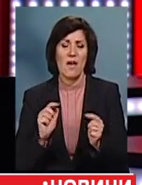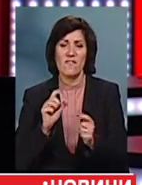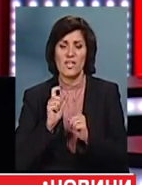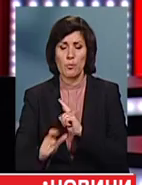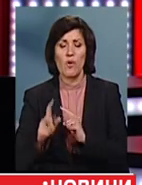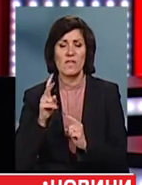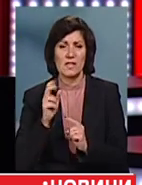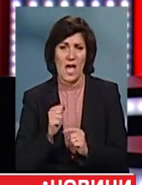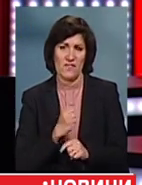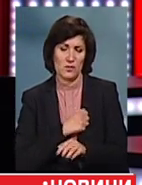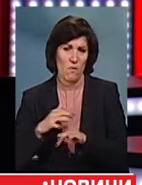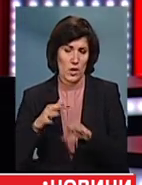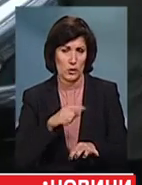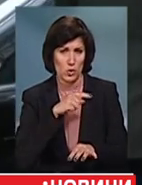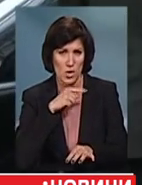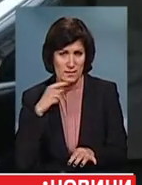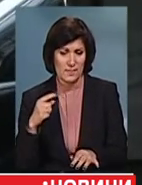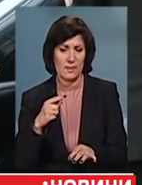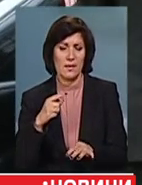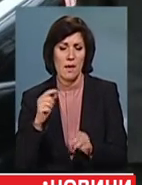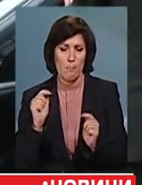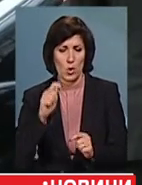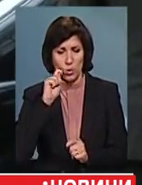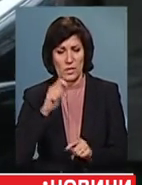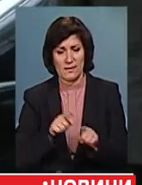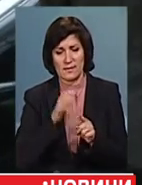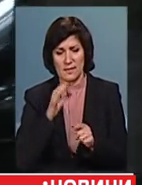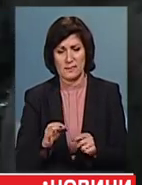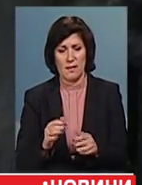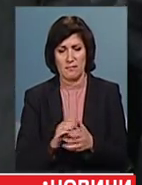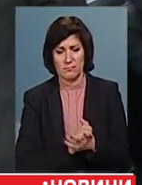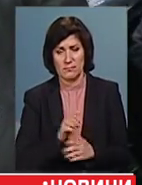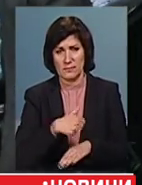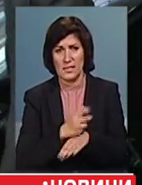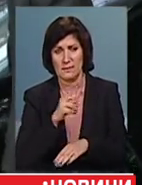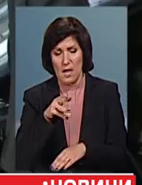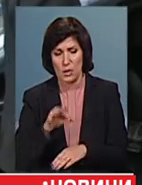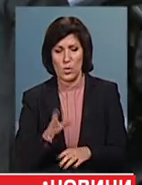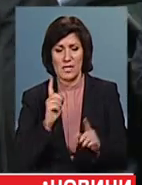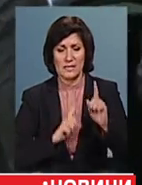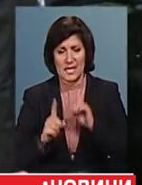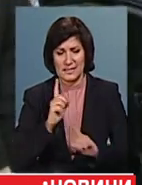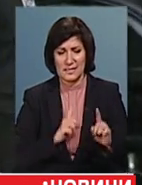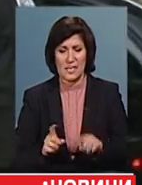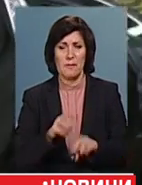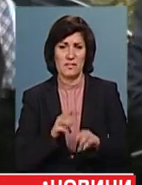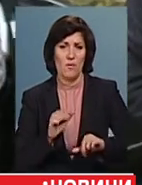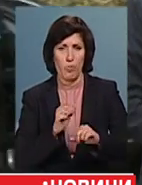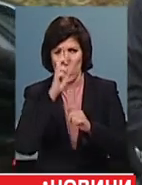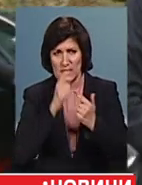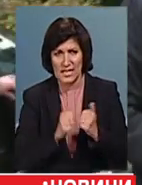Росії проти України. Так сказав генсек альянсу Єнс Столтенберг перед засіданням міністрів оборони країн Євросоюзу.